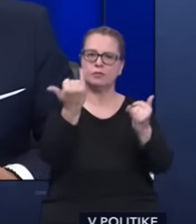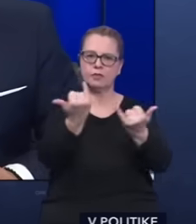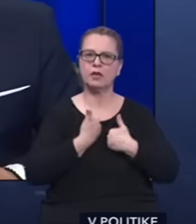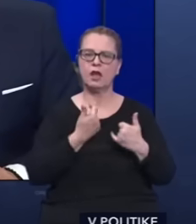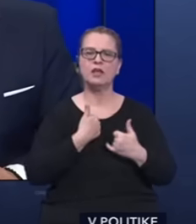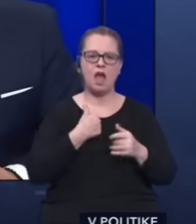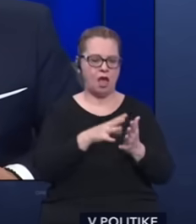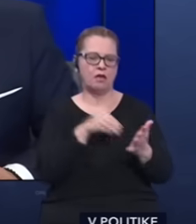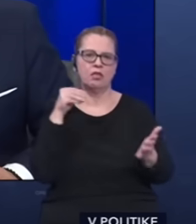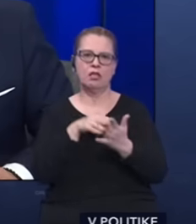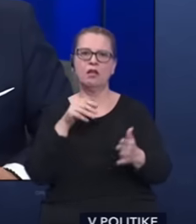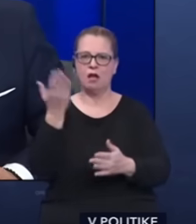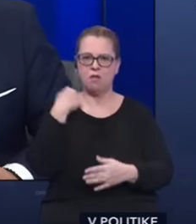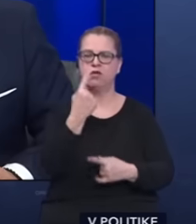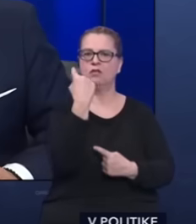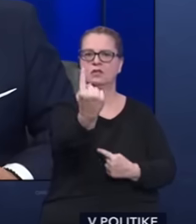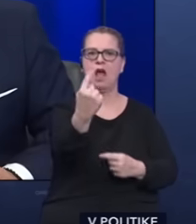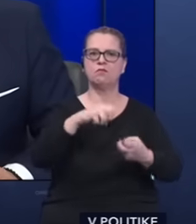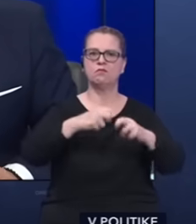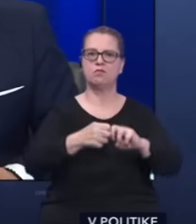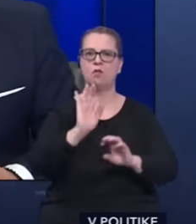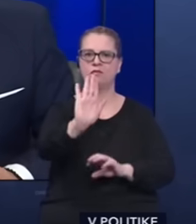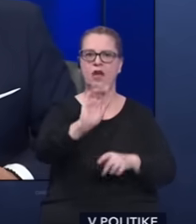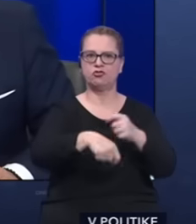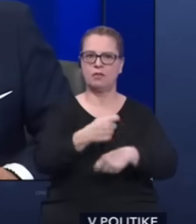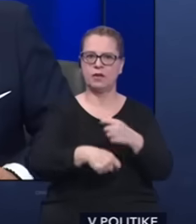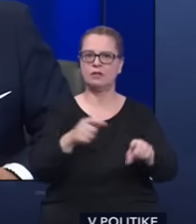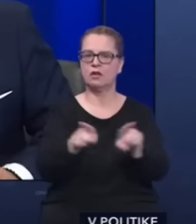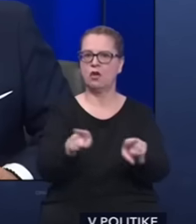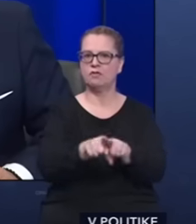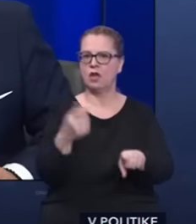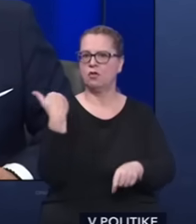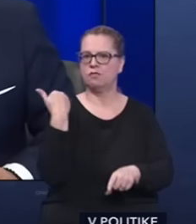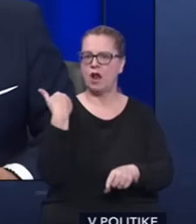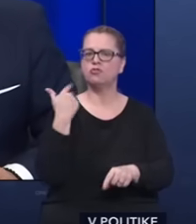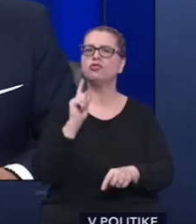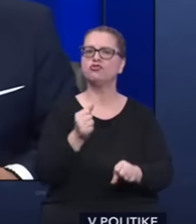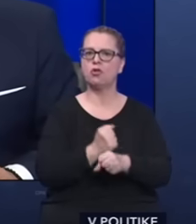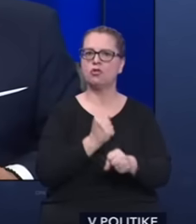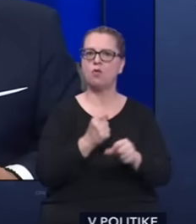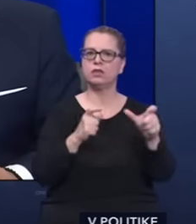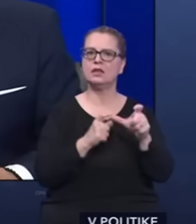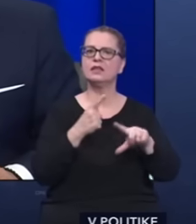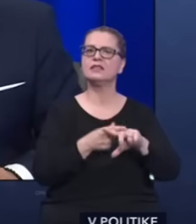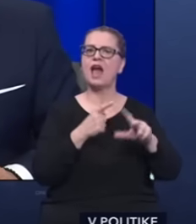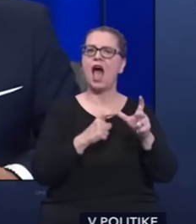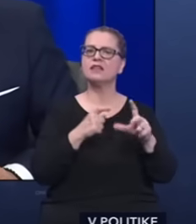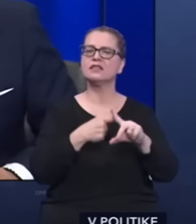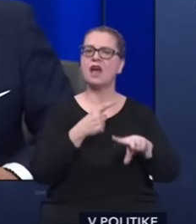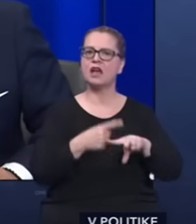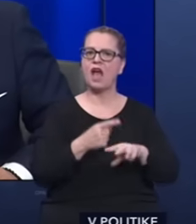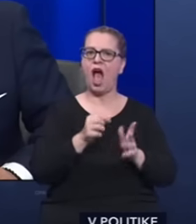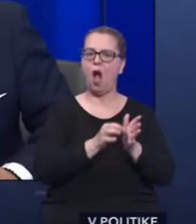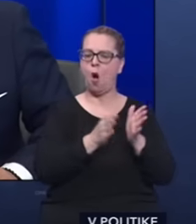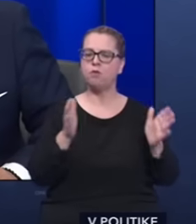plagiátorstvo. A sám ste mali problém so svojou prácou. Falošné je aj to, čo Saska robí celé teraz obdobie, pretože